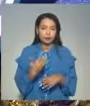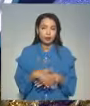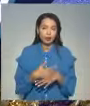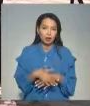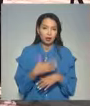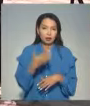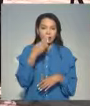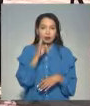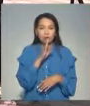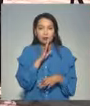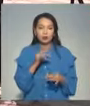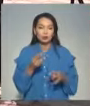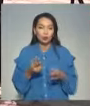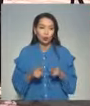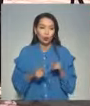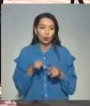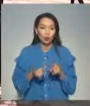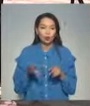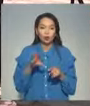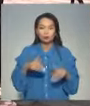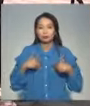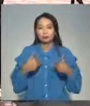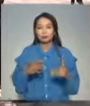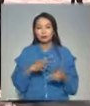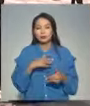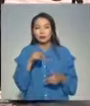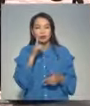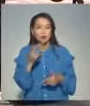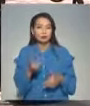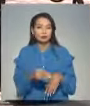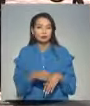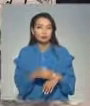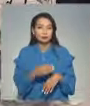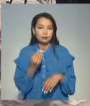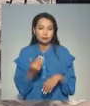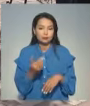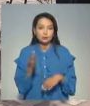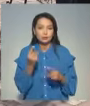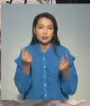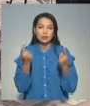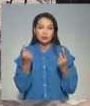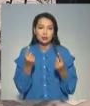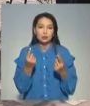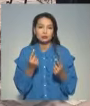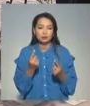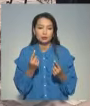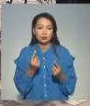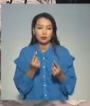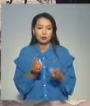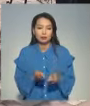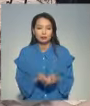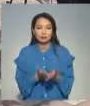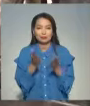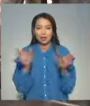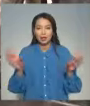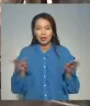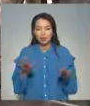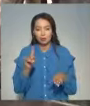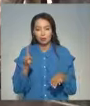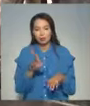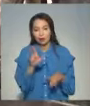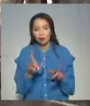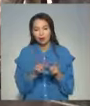ізгі тілектерін білдірді. Жас жұбайлар махаббаттың символы ретінде ақ көгершін ұшырып, мәңгі бірге болуға серттесті.